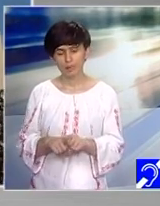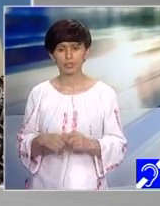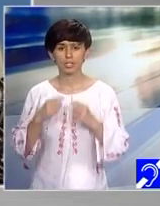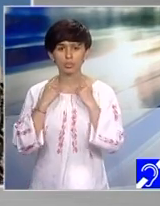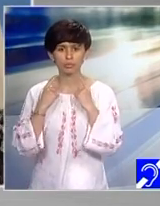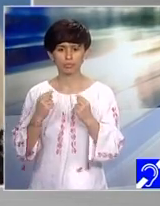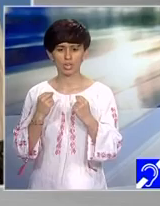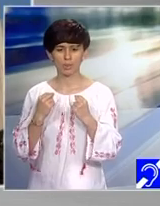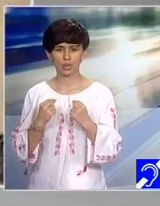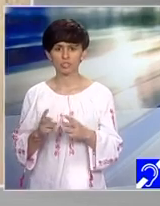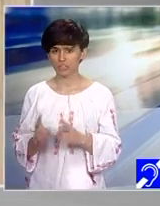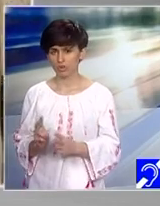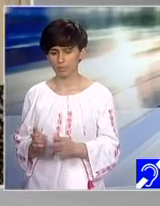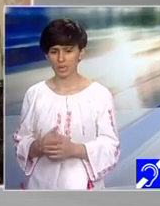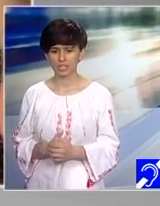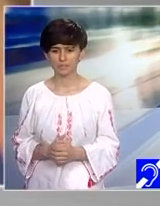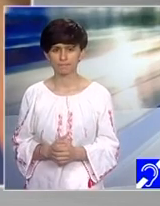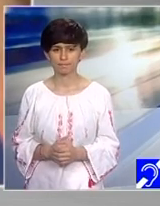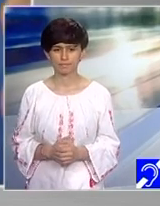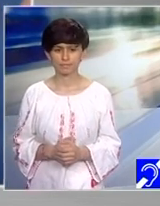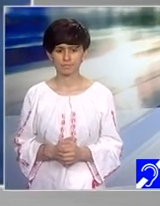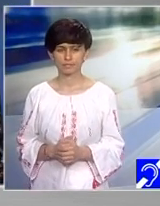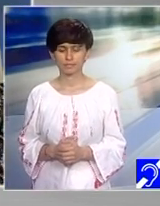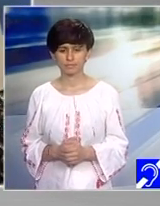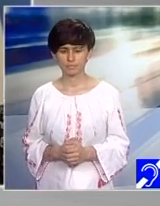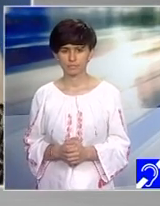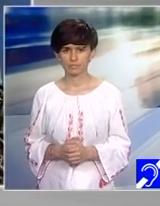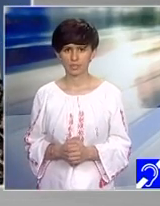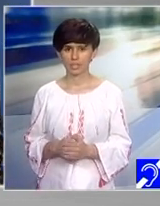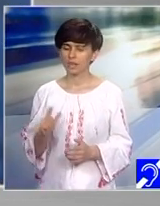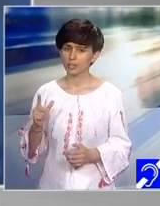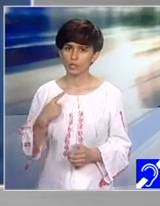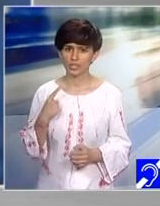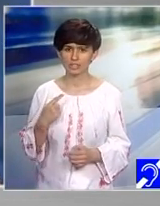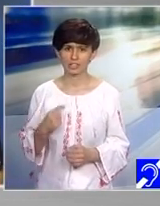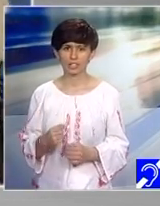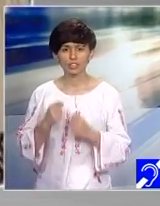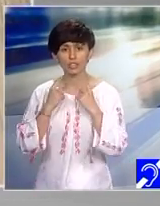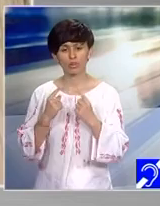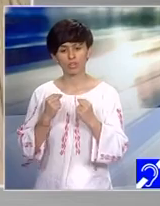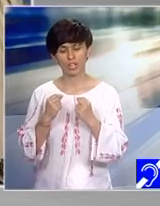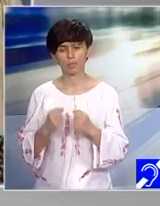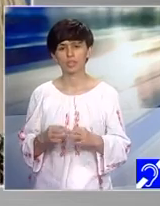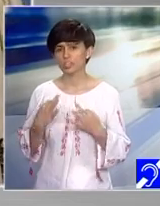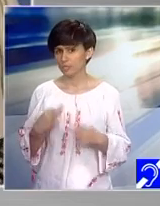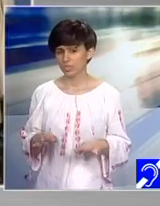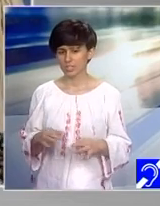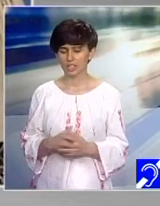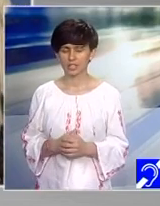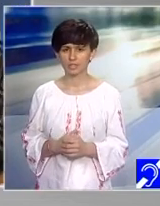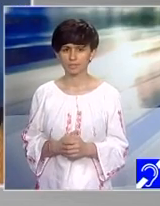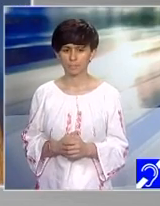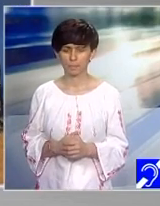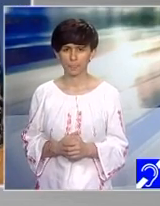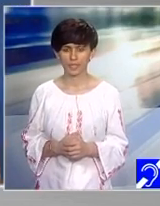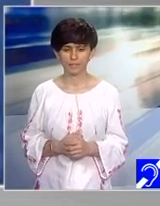t-shirt, se vede pe mine, o cămașă modernă, n-are acest element de croi, mânecile din